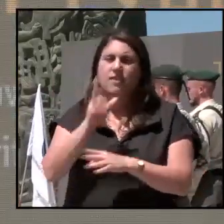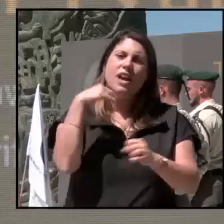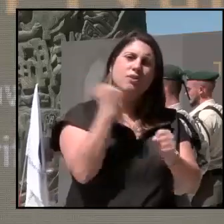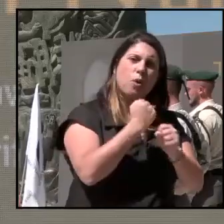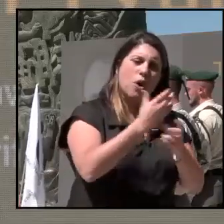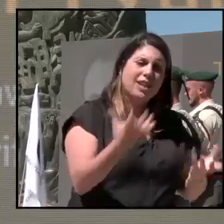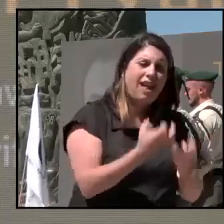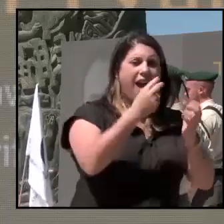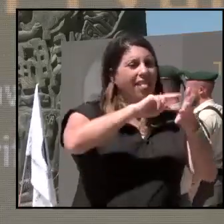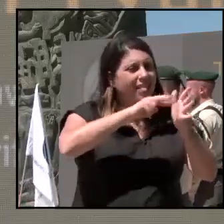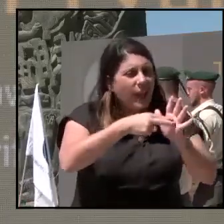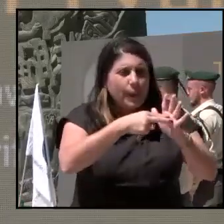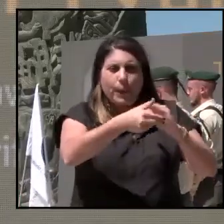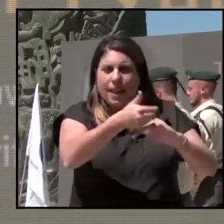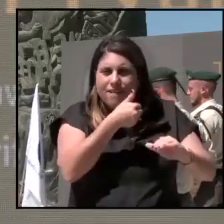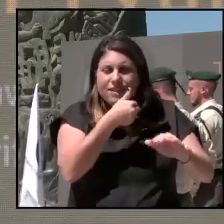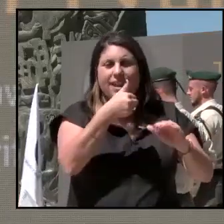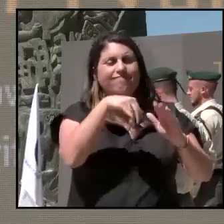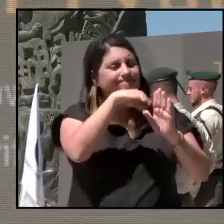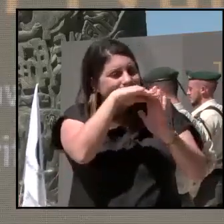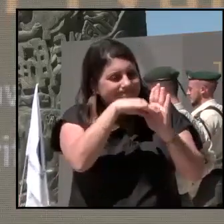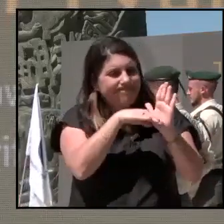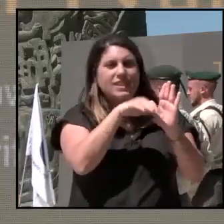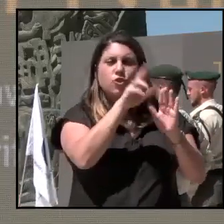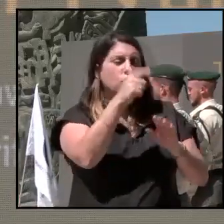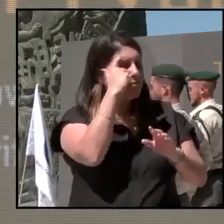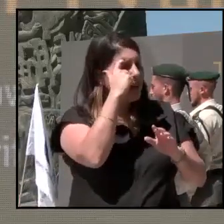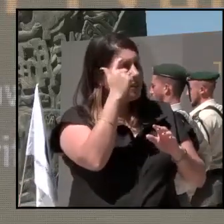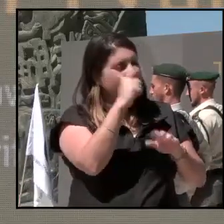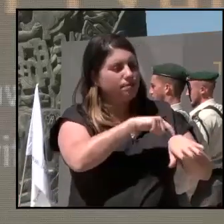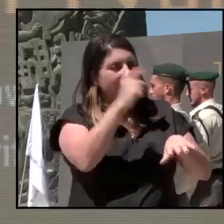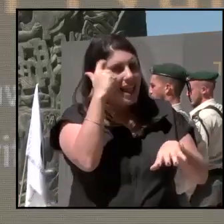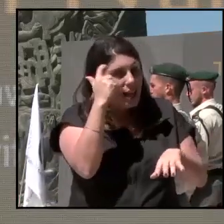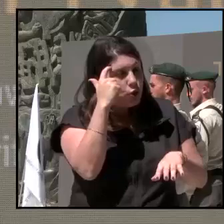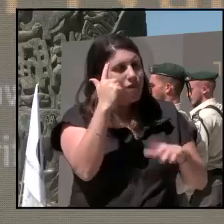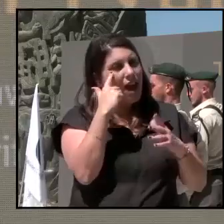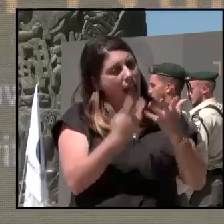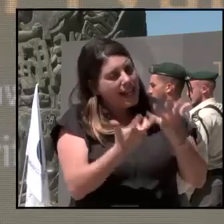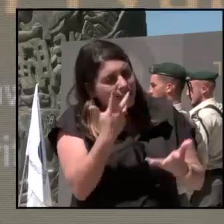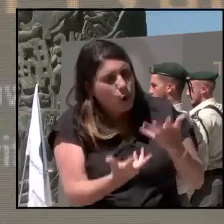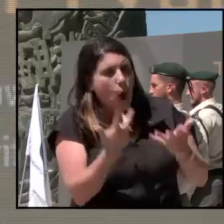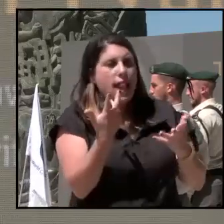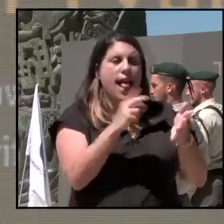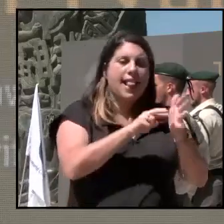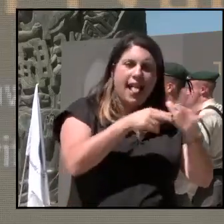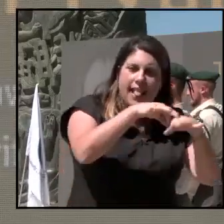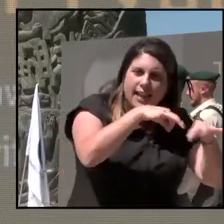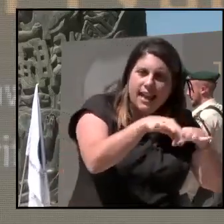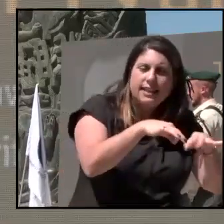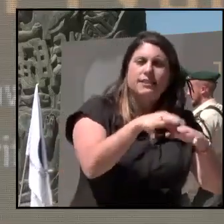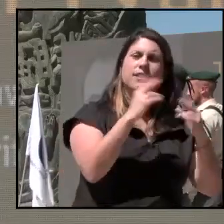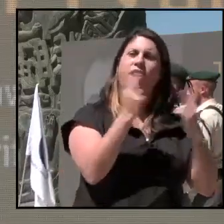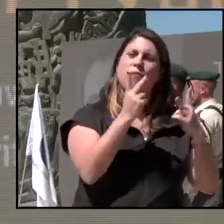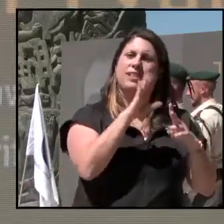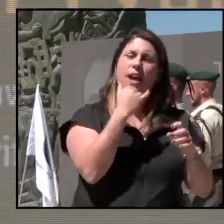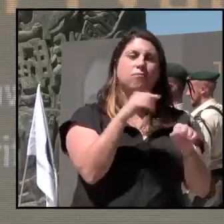שהן מתוכננות יותר. שלמציל יש זמן לחשוב, לשקול, לתכנן, וכמובן אז גם